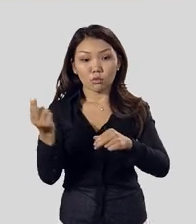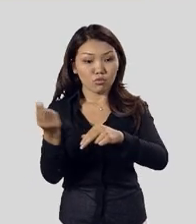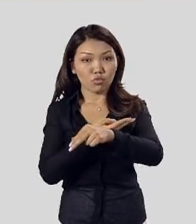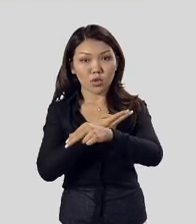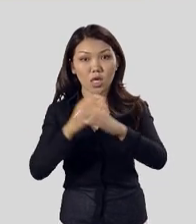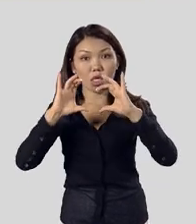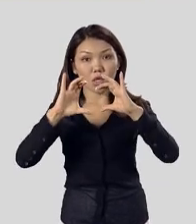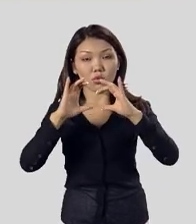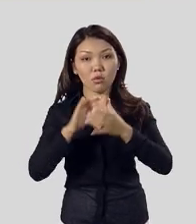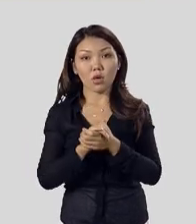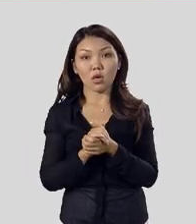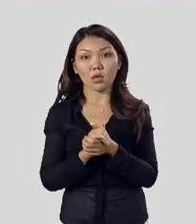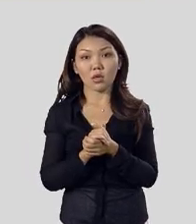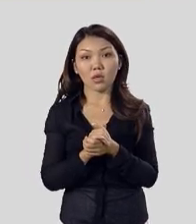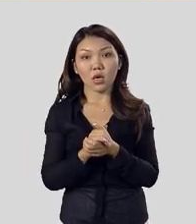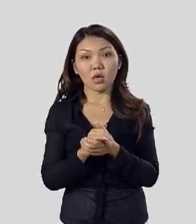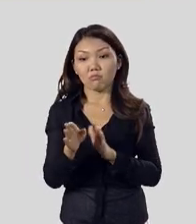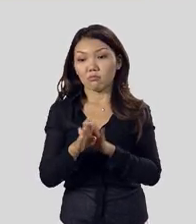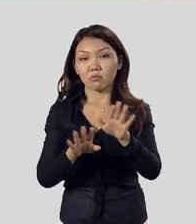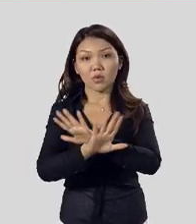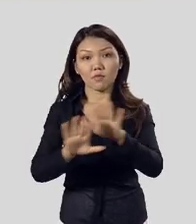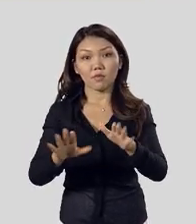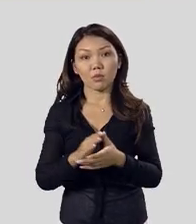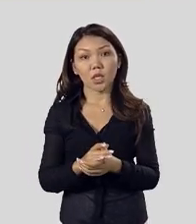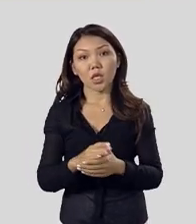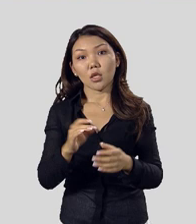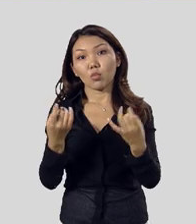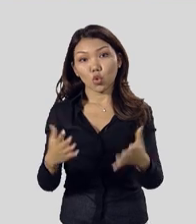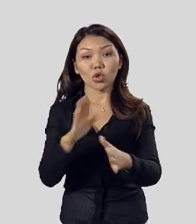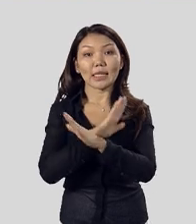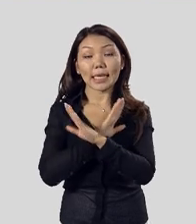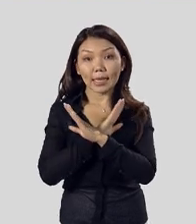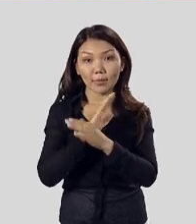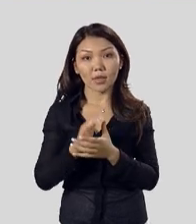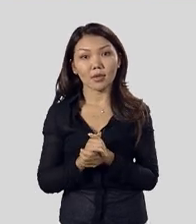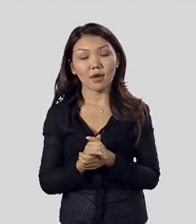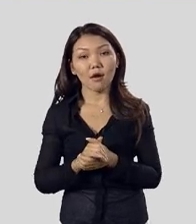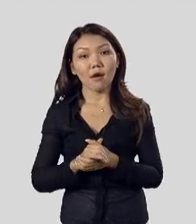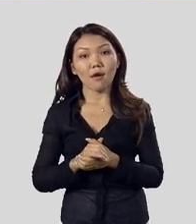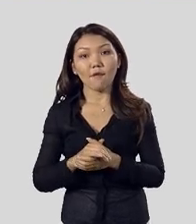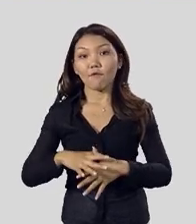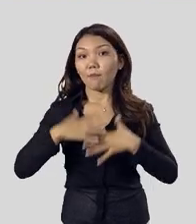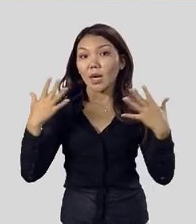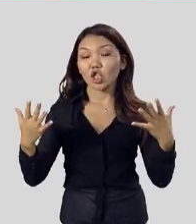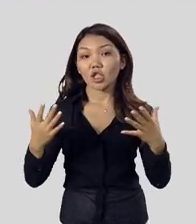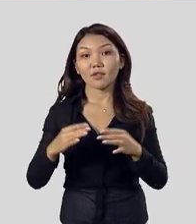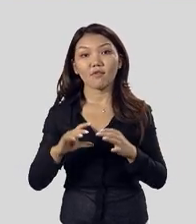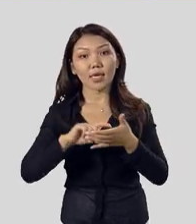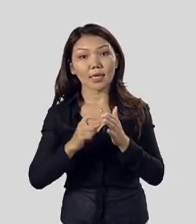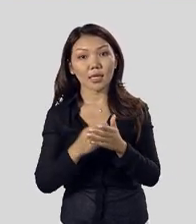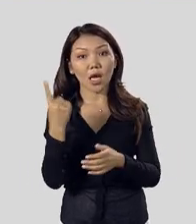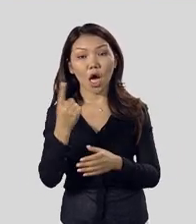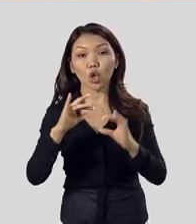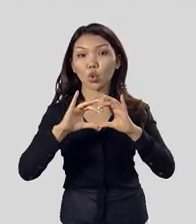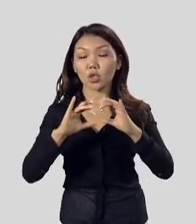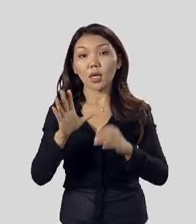она прекращает выполнение всех функций и гибнет в большинстве клеток одно ядро но встречаются